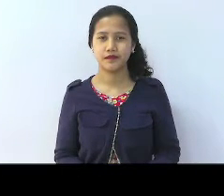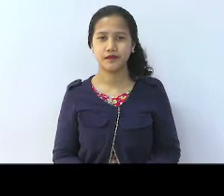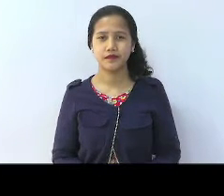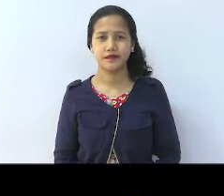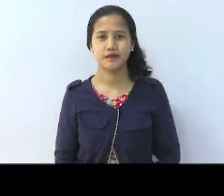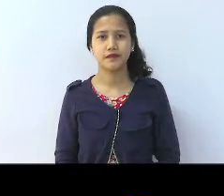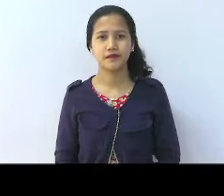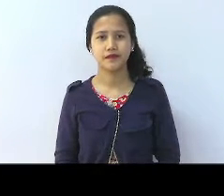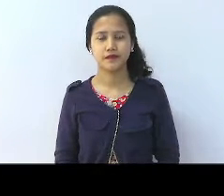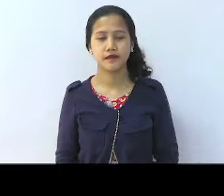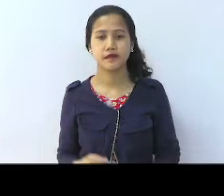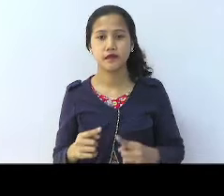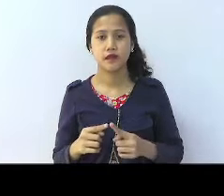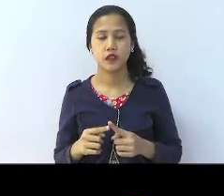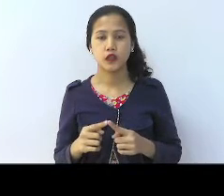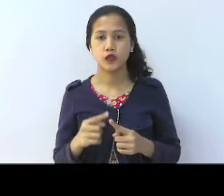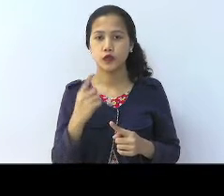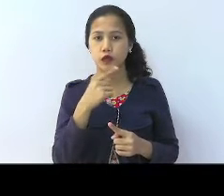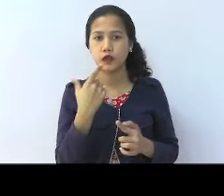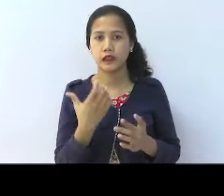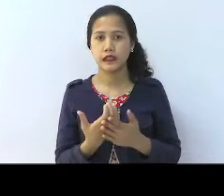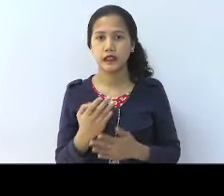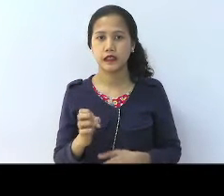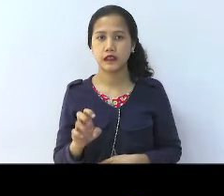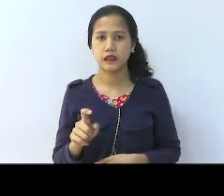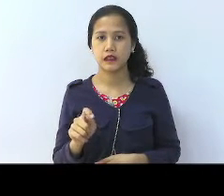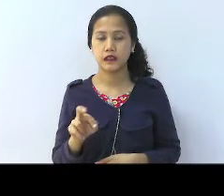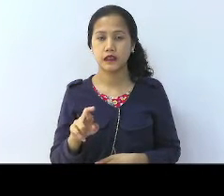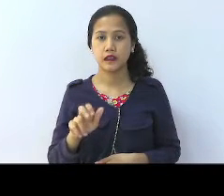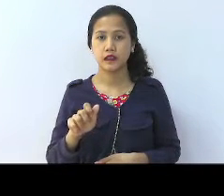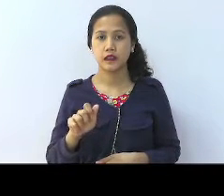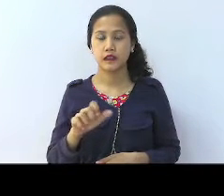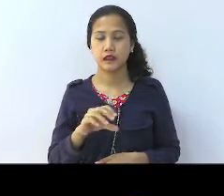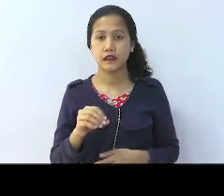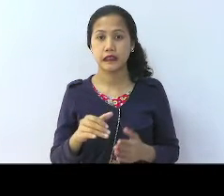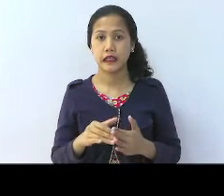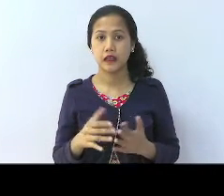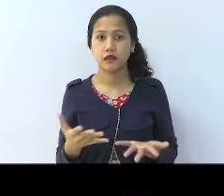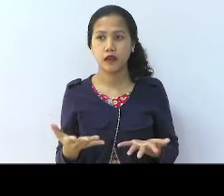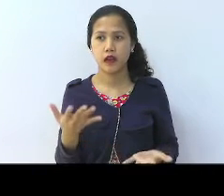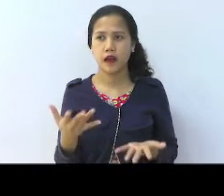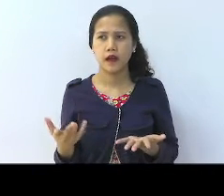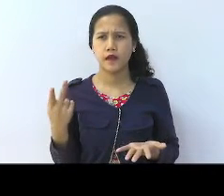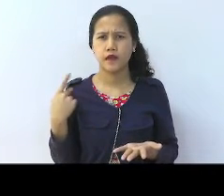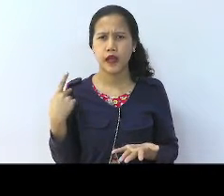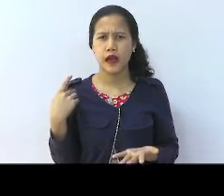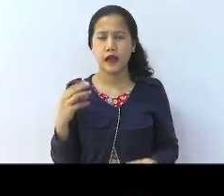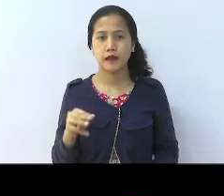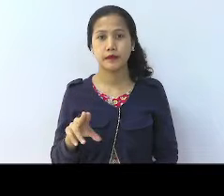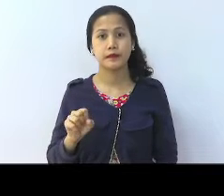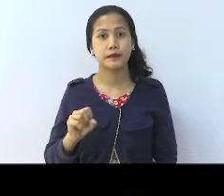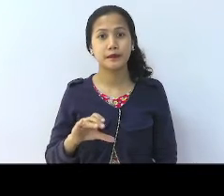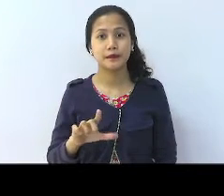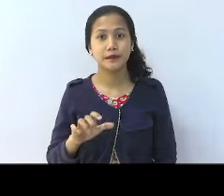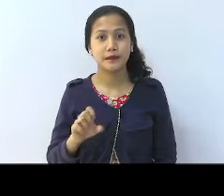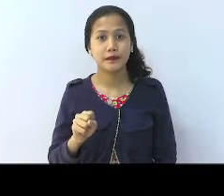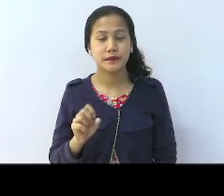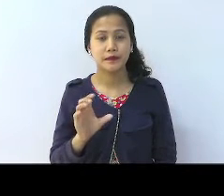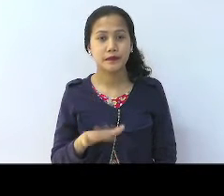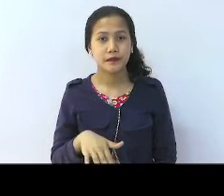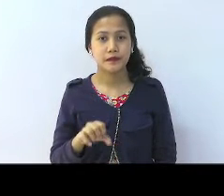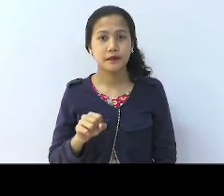ng hypermobility o sobrang paggalaw ng ating TMJ o itong panga natin, gaya ng Marfan syndrome,